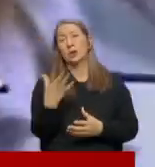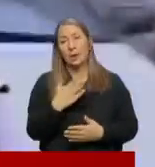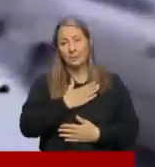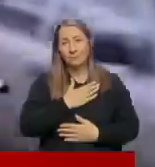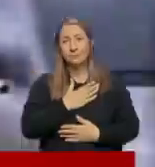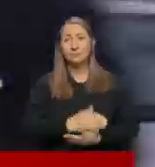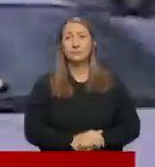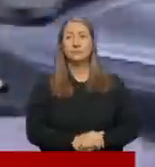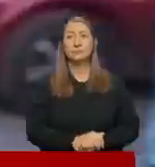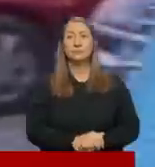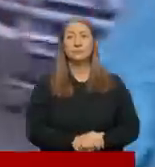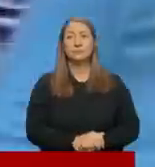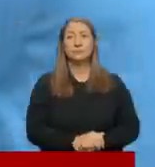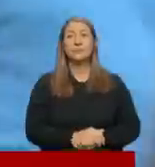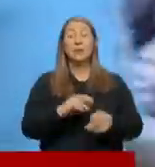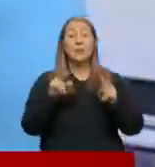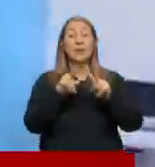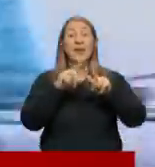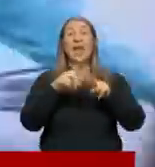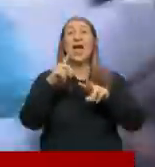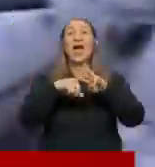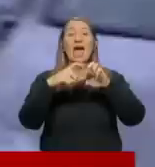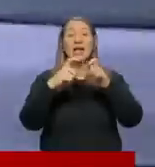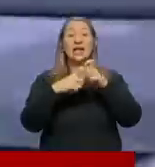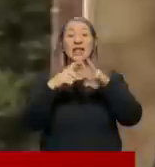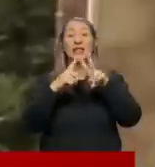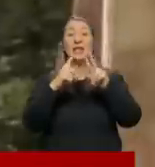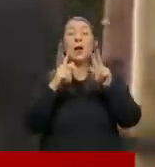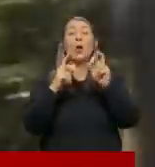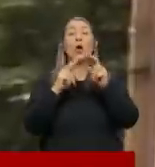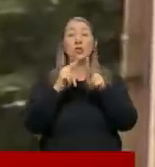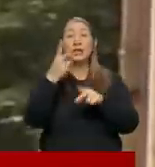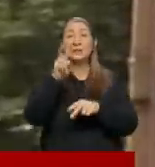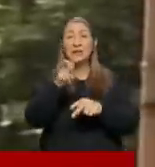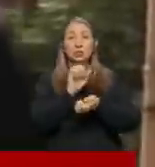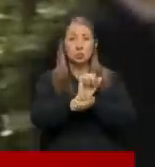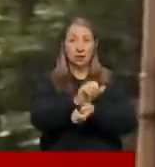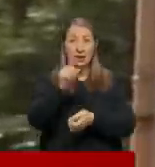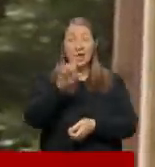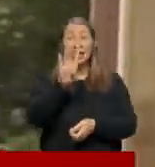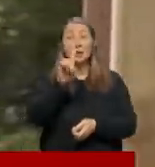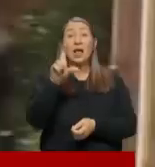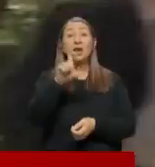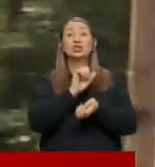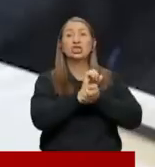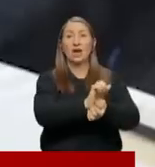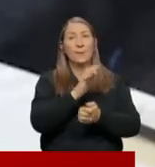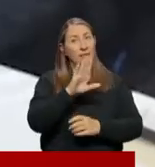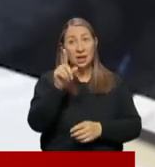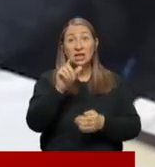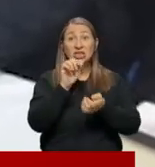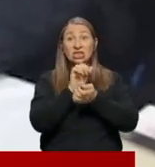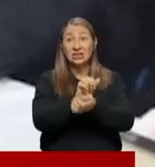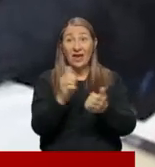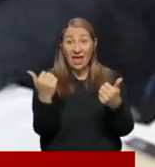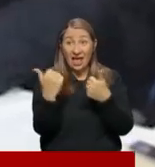sunuyorum. Mustafa Kemal askeri sen. Mehmet Ali Çelebi Ergenekon davası kapsamında 2008'de tutuklandı. 41 ay cezaevinde yattı.